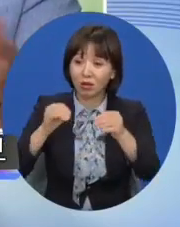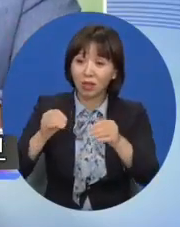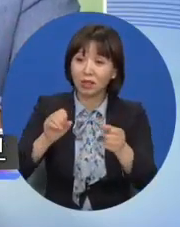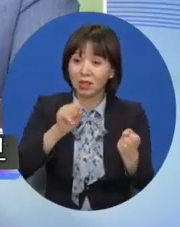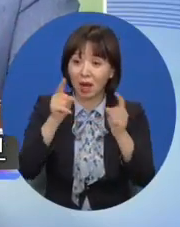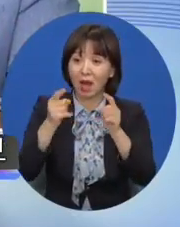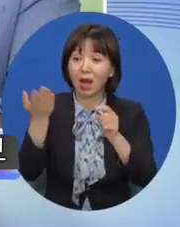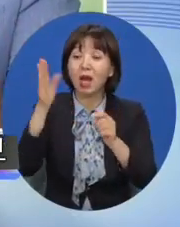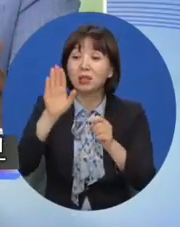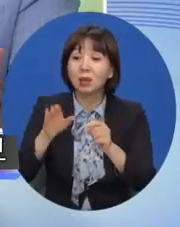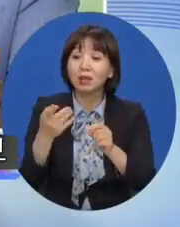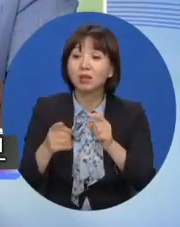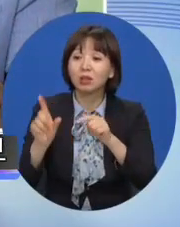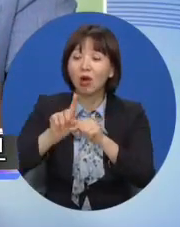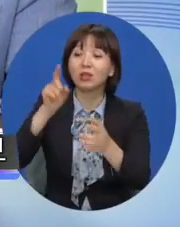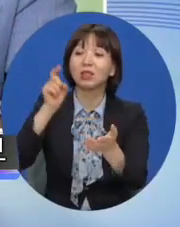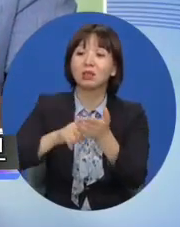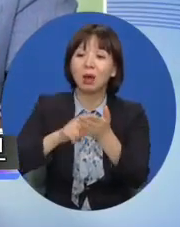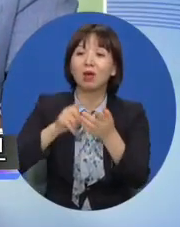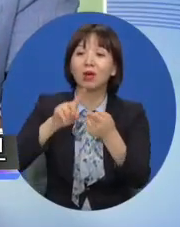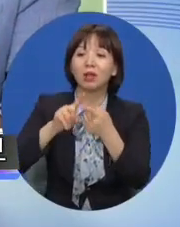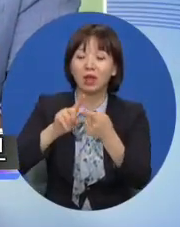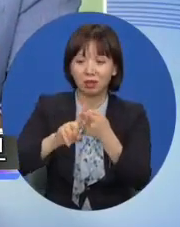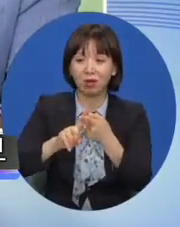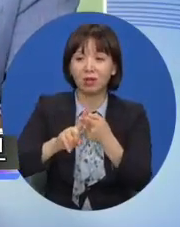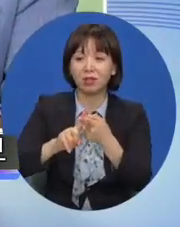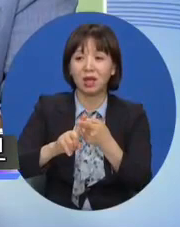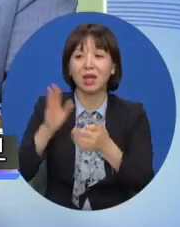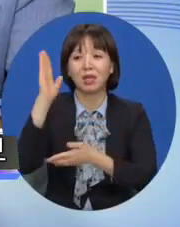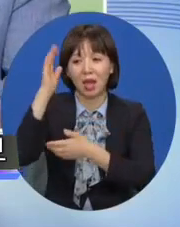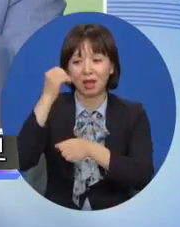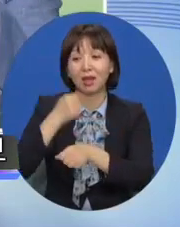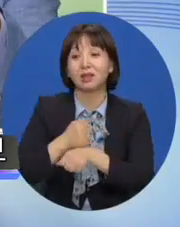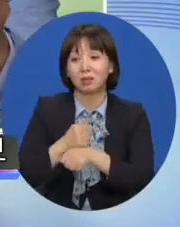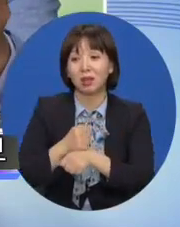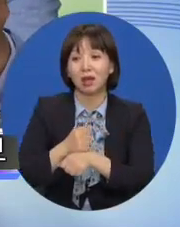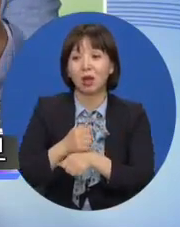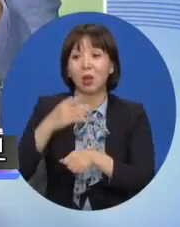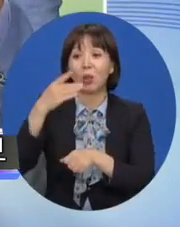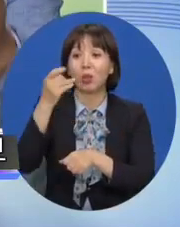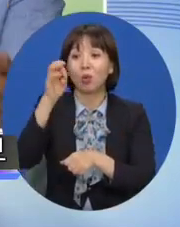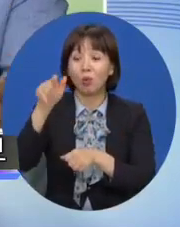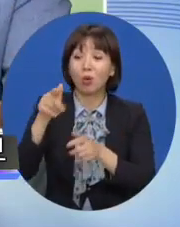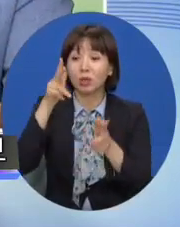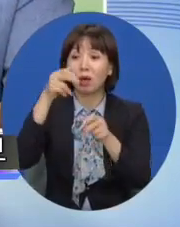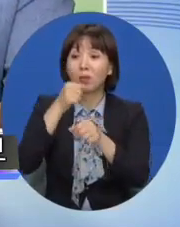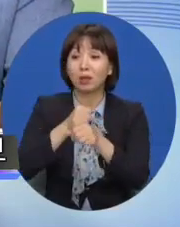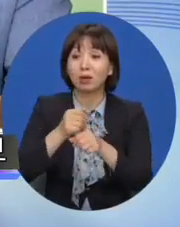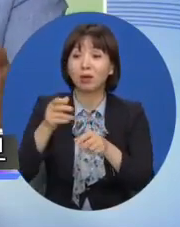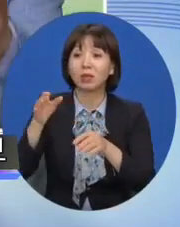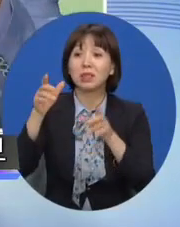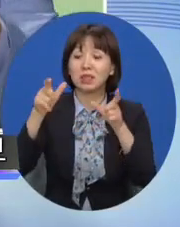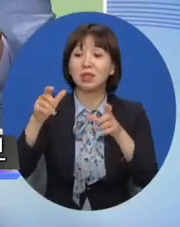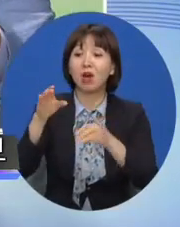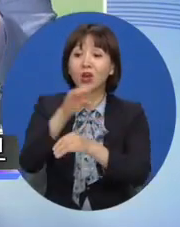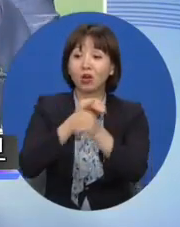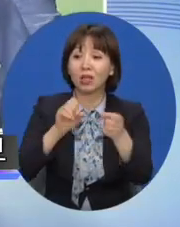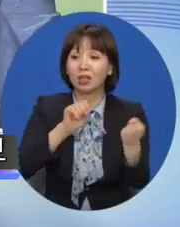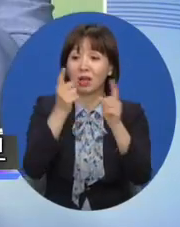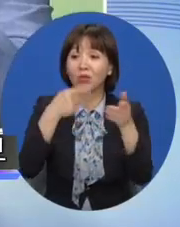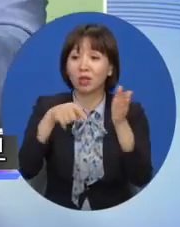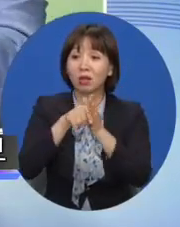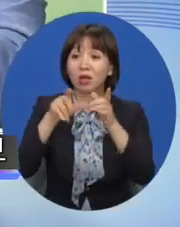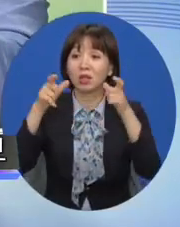하는 우선순위를 저희들이 얘기하는 것이죠. 그 점을 잘 헤아리시기 바랍니다. 토목 사업을 해서 지역 경제가 살아나려면 지역에